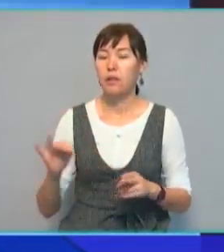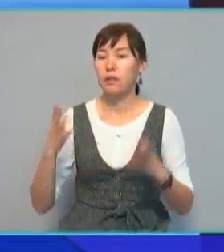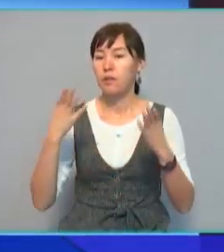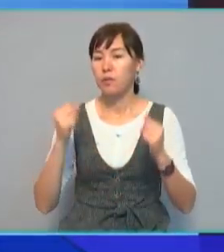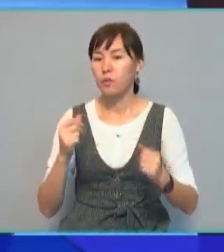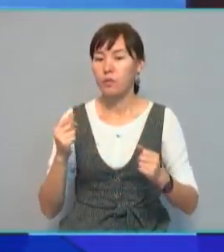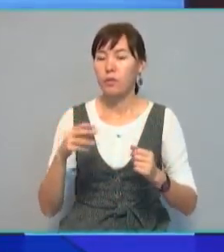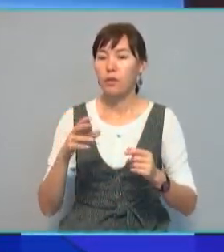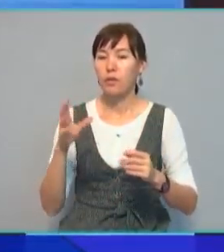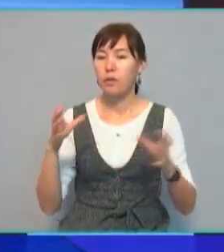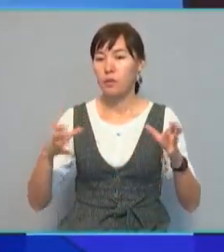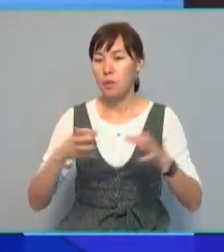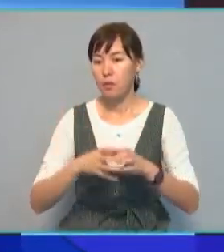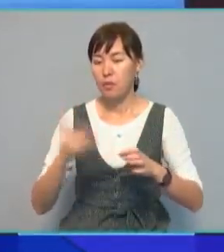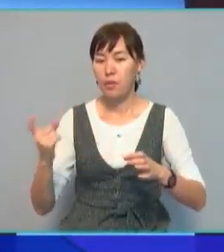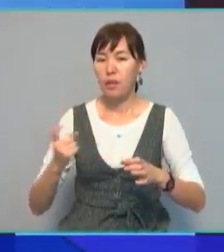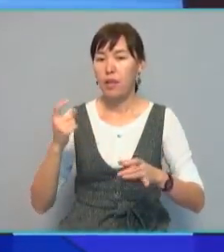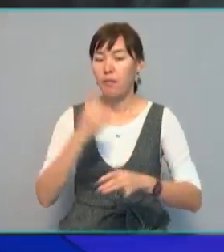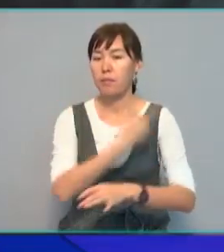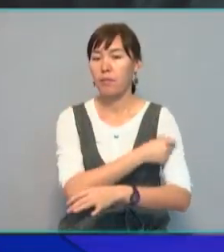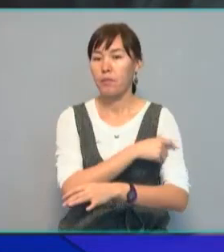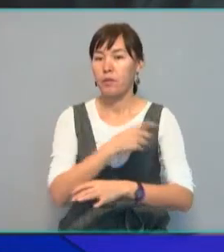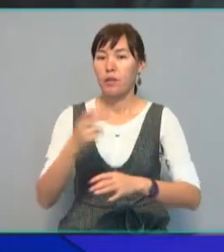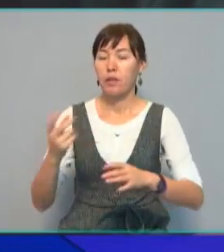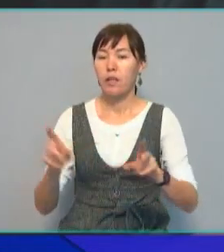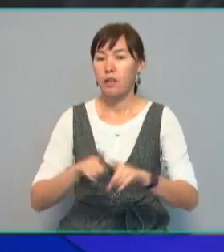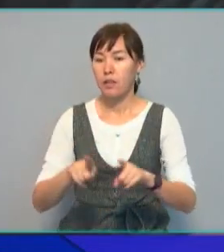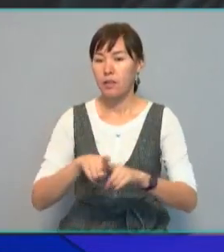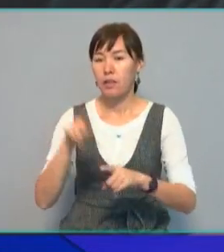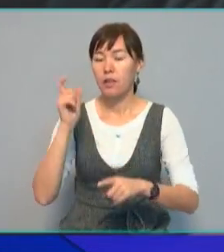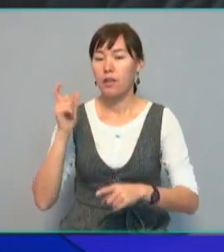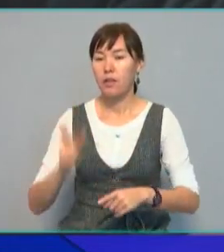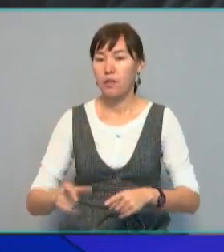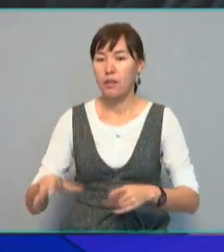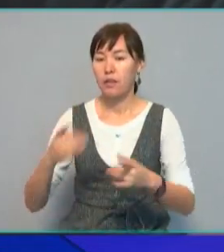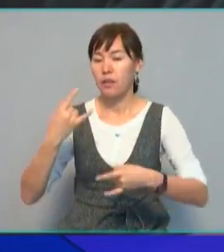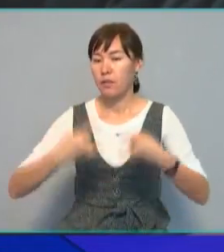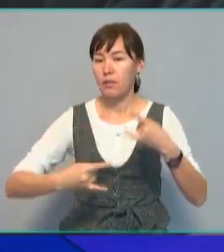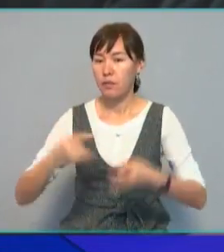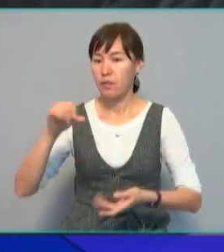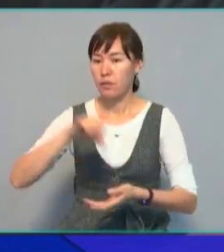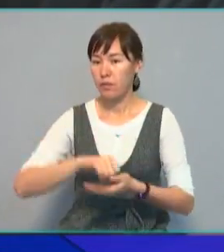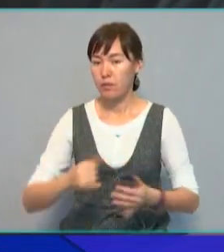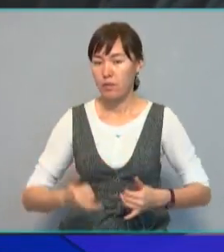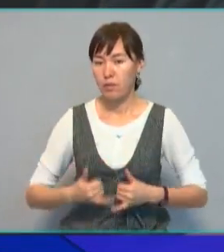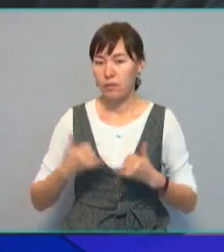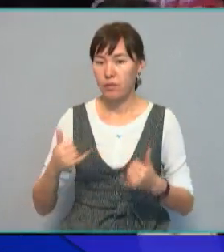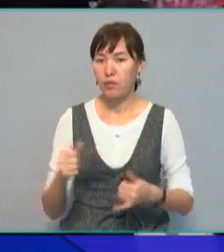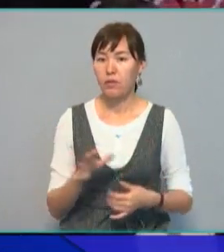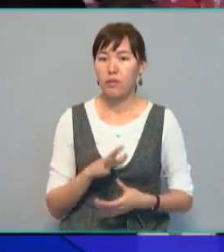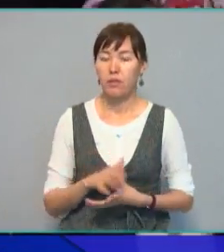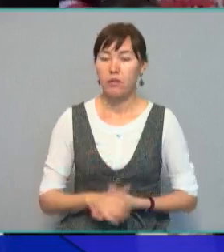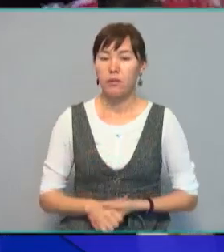күні бірқатар шаруа қожалықтардың иесі, ветеринарлар мен осы саланы насихаттап жүрген бұқаралық ақпарат құралдарының өкілдері құрмет төрінен